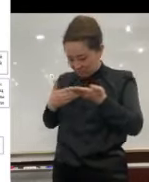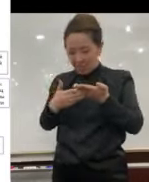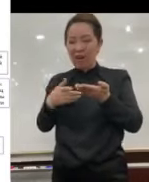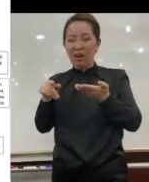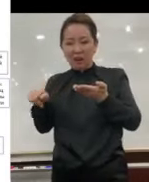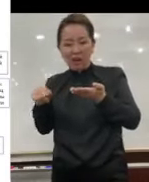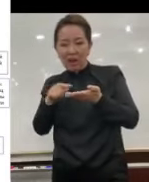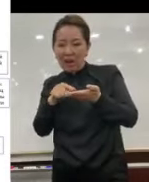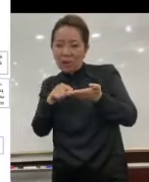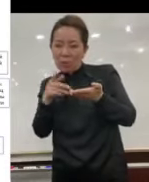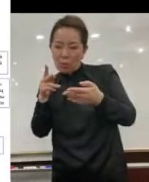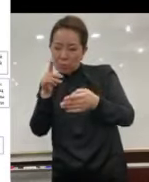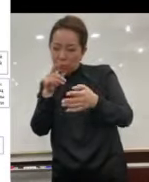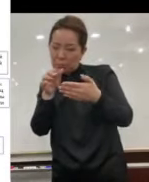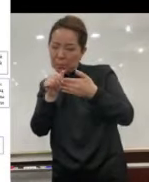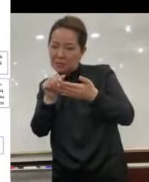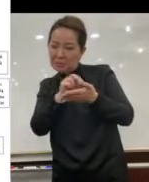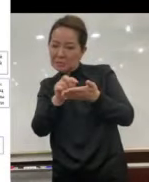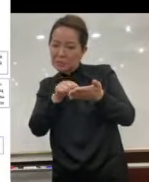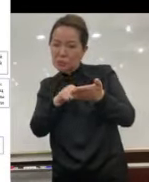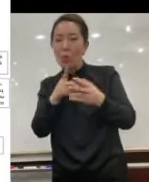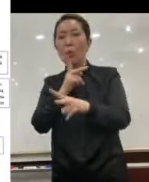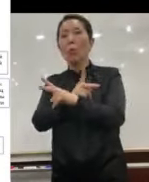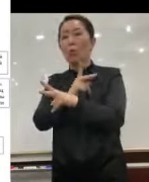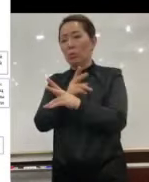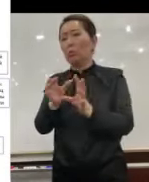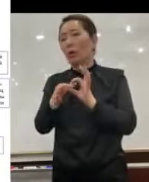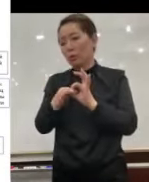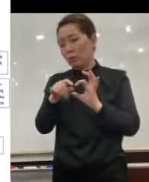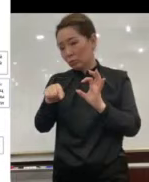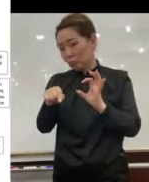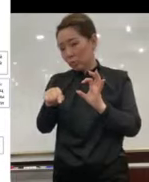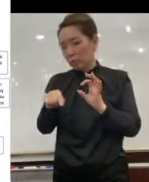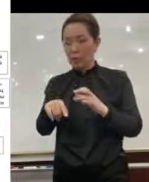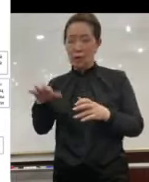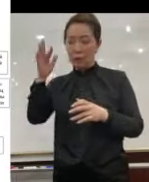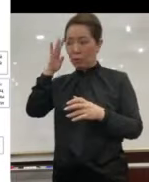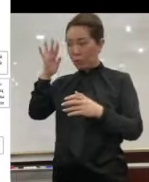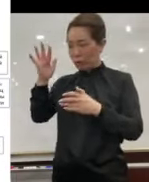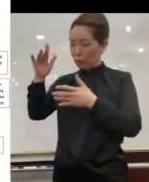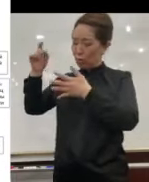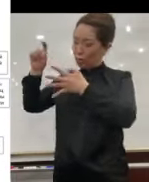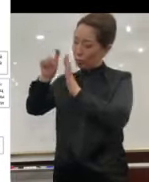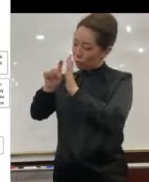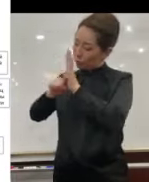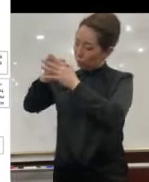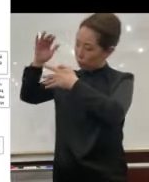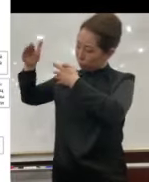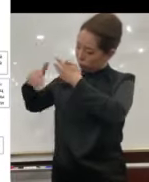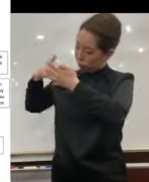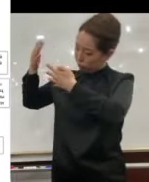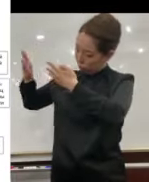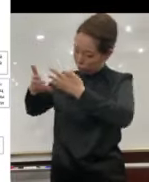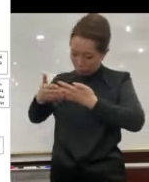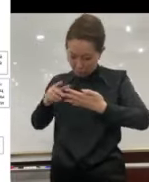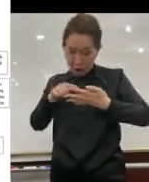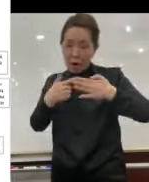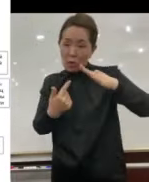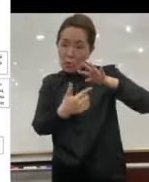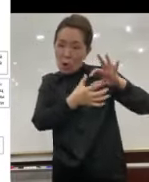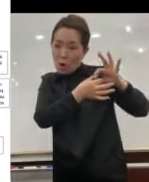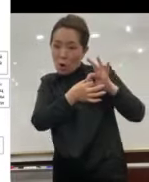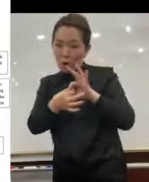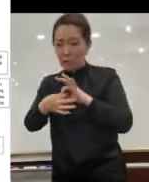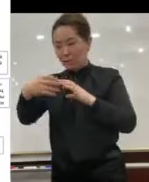эрхцэн бичиг баримтууд байгаа энэ одоо бодлого хөтөлбөр энд тулгуурлаж одоо